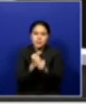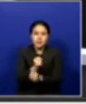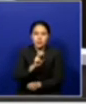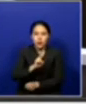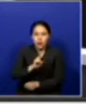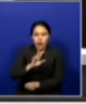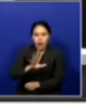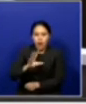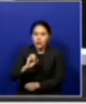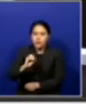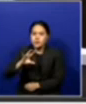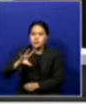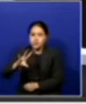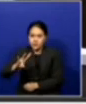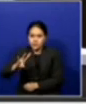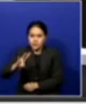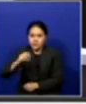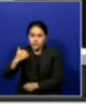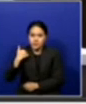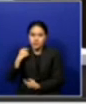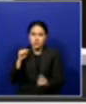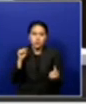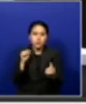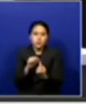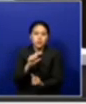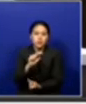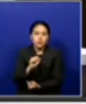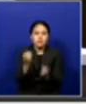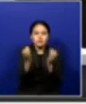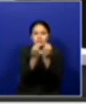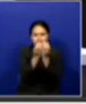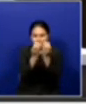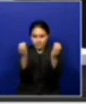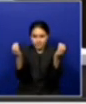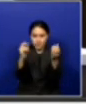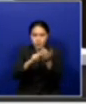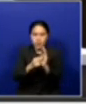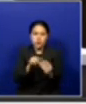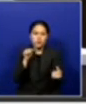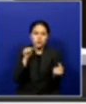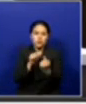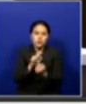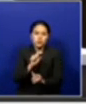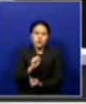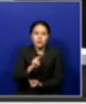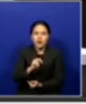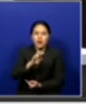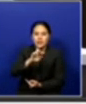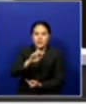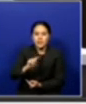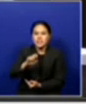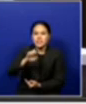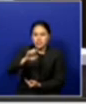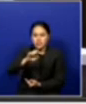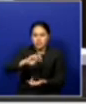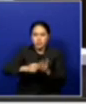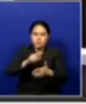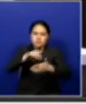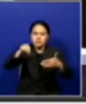โอนโดยสภาร่างรัฐธรรมนูญทำหน้าที่เป็นสภานิติบัญญัติไม่ใช่สภามาจากเลือกตั้งนะ